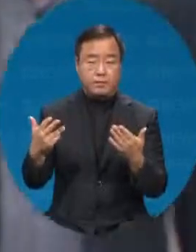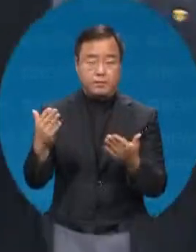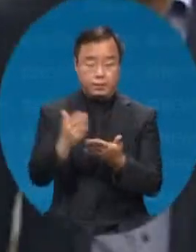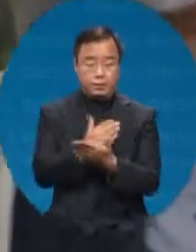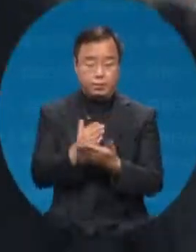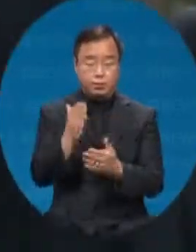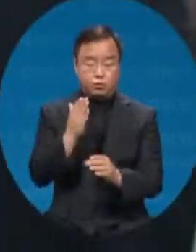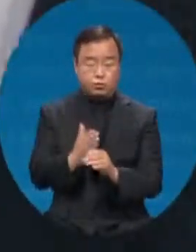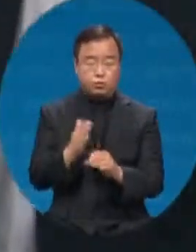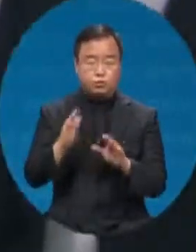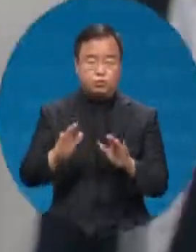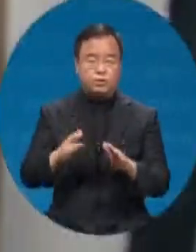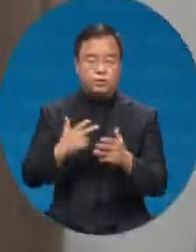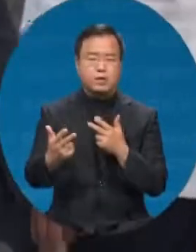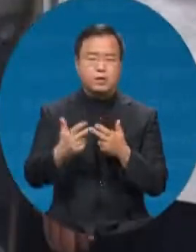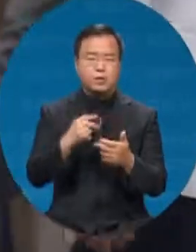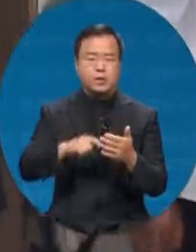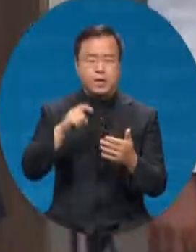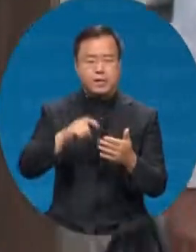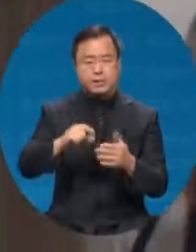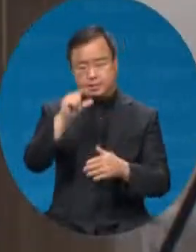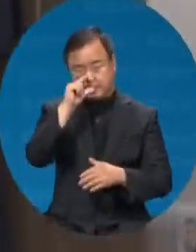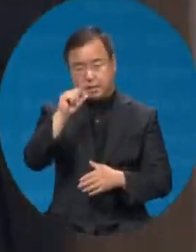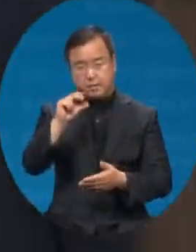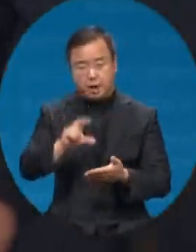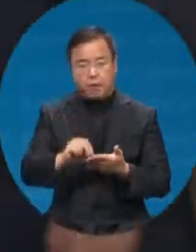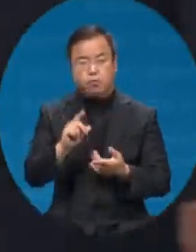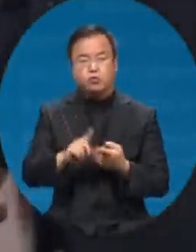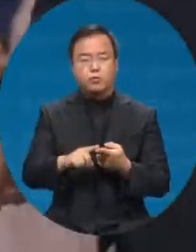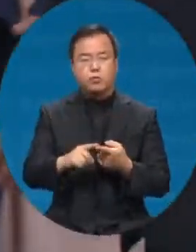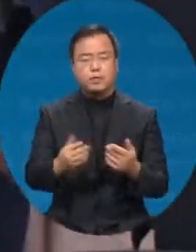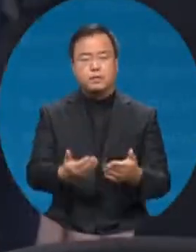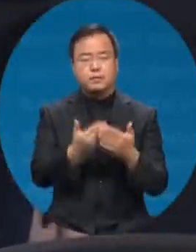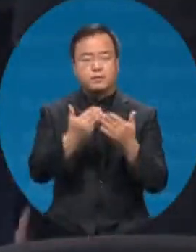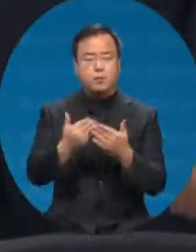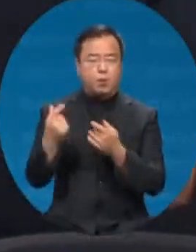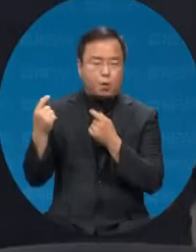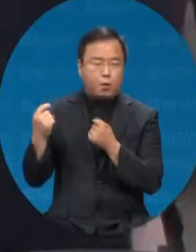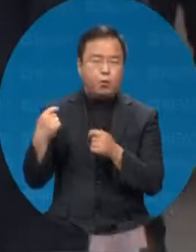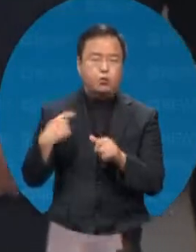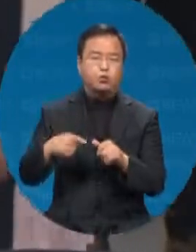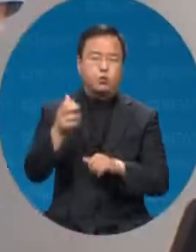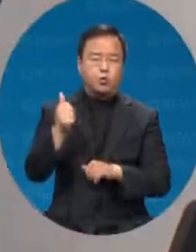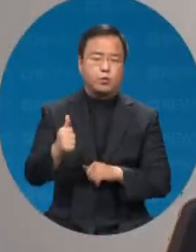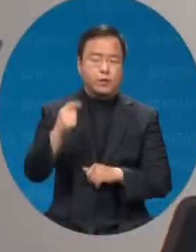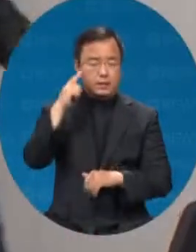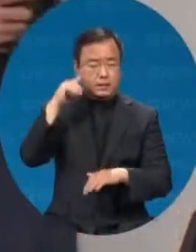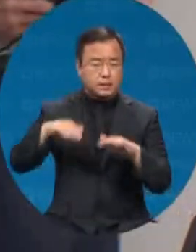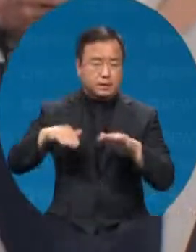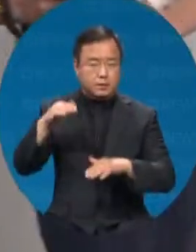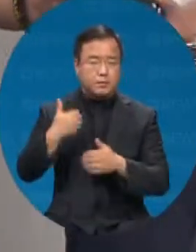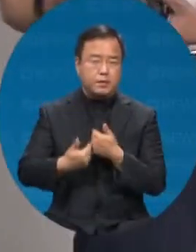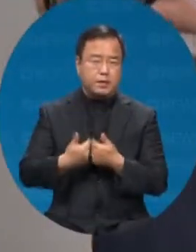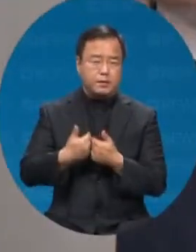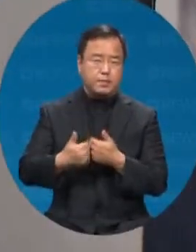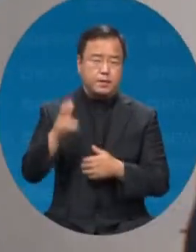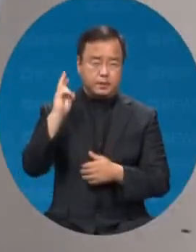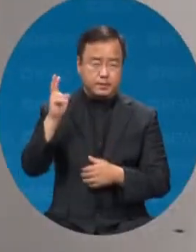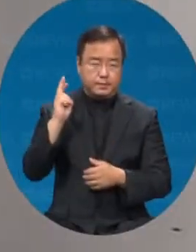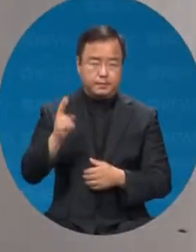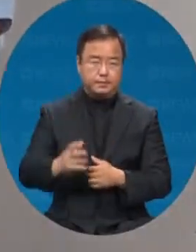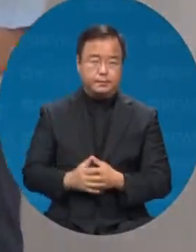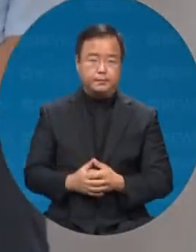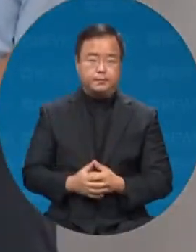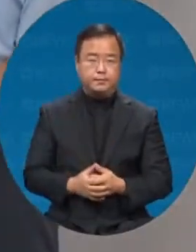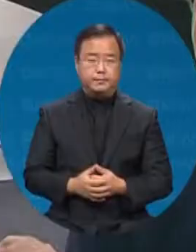협의에 내에서도 민감한 교육 현안 흘렀고 진보와 보수 교육감 사이의 의견 차가 상당할 것으로 예상됩니다